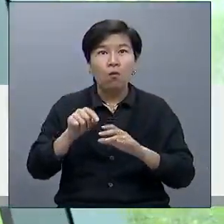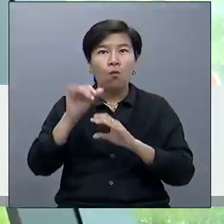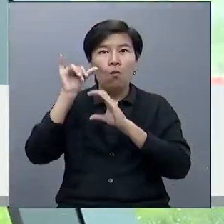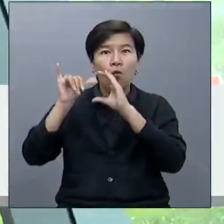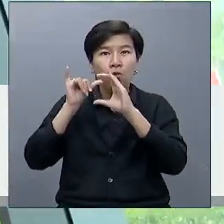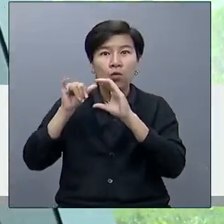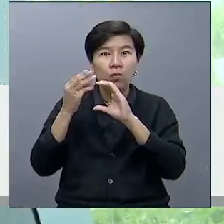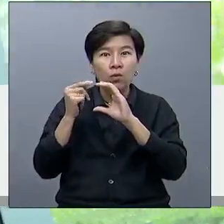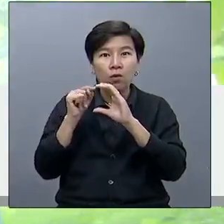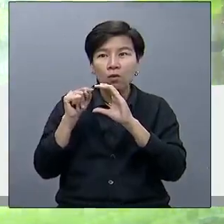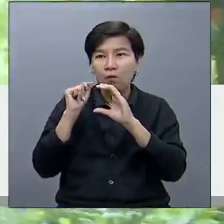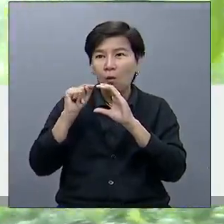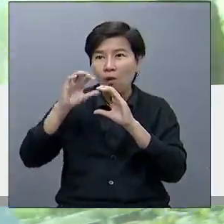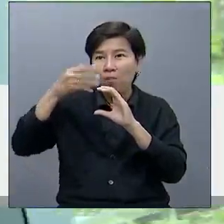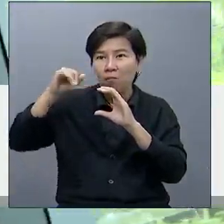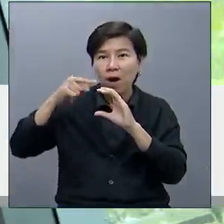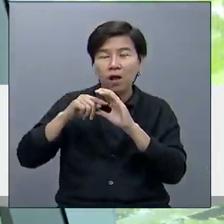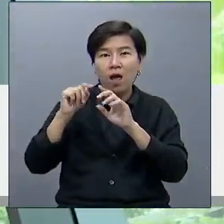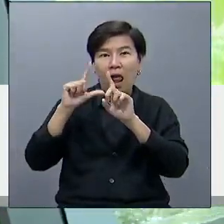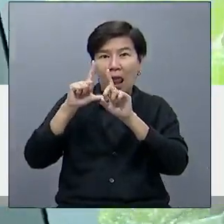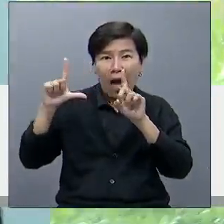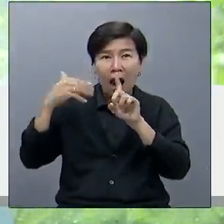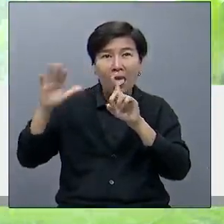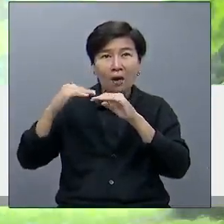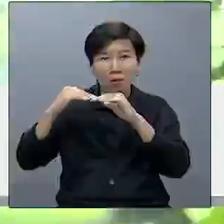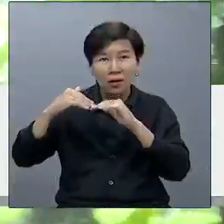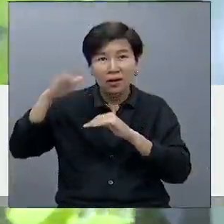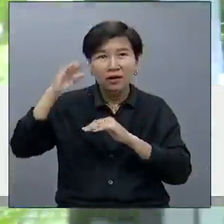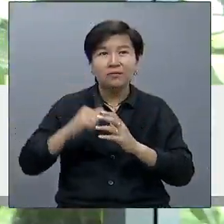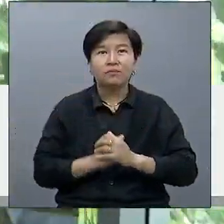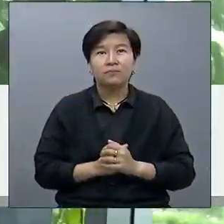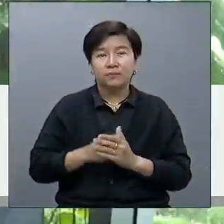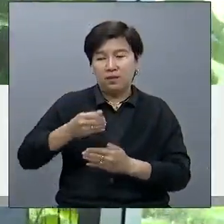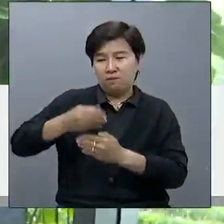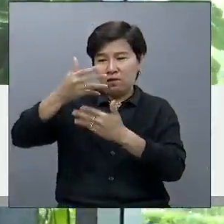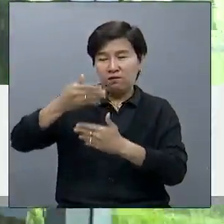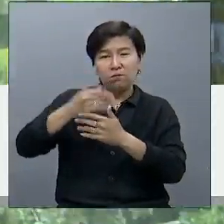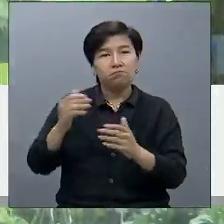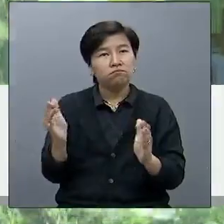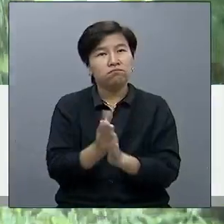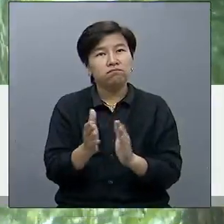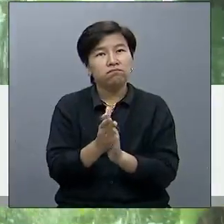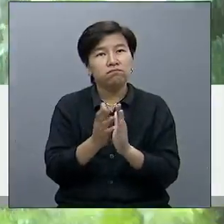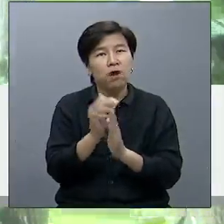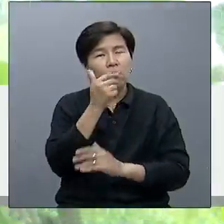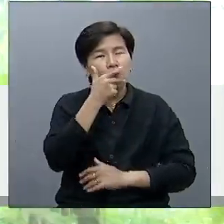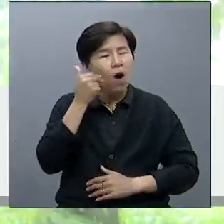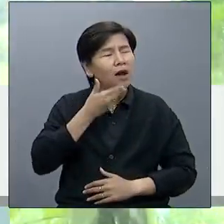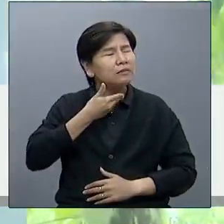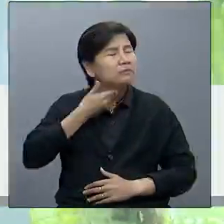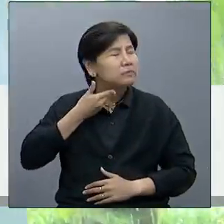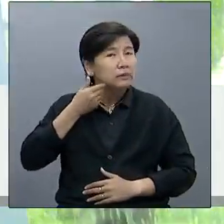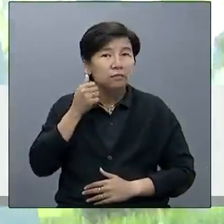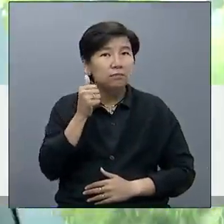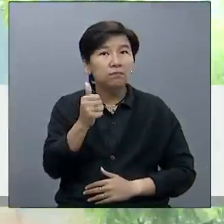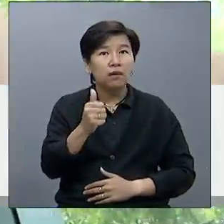ไปแล้วค่ะสิ่งที่ทำให้ใจฟูคือกำลังใจจากแฟนคลับนะคะที่มาคอมเมนต์ชื่นชมเรื่องน้ำเสียงส่วนใหญ่คิดไม่ถึงค่ะว